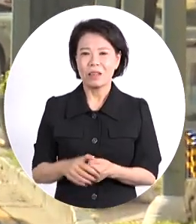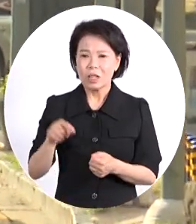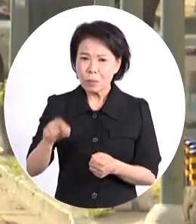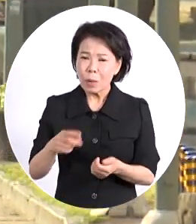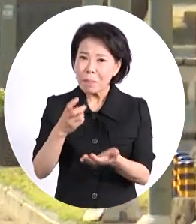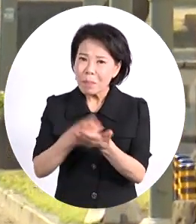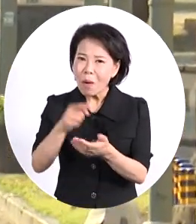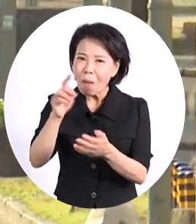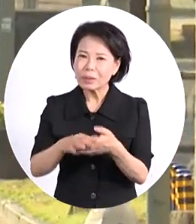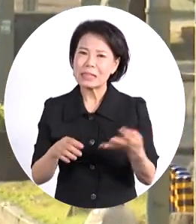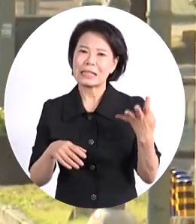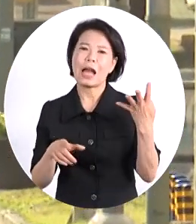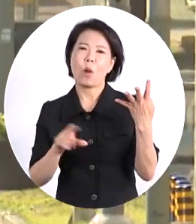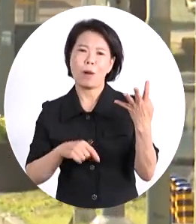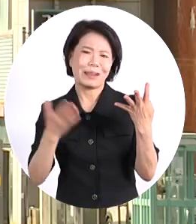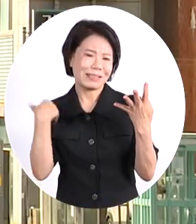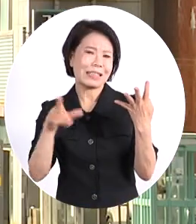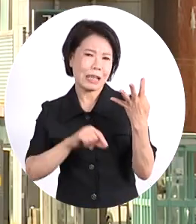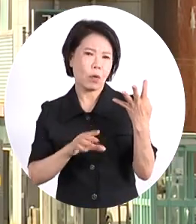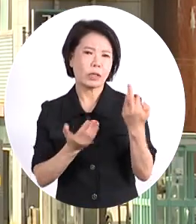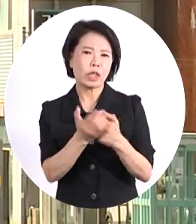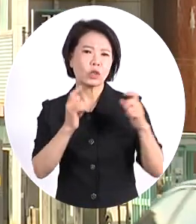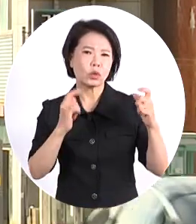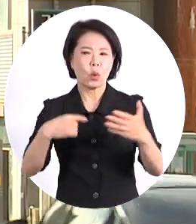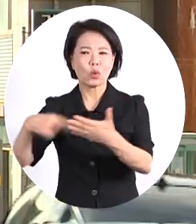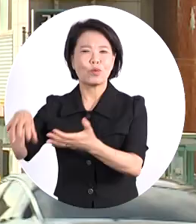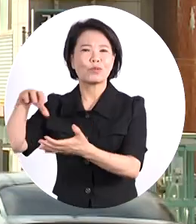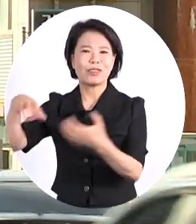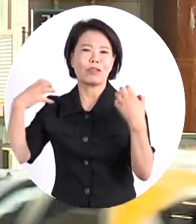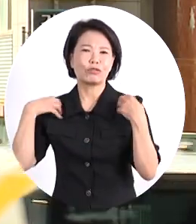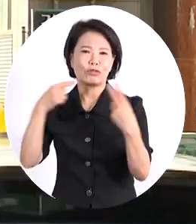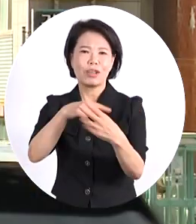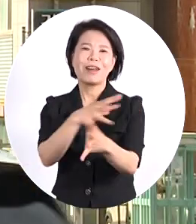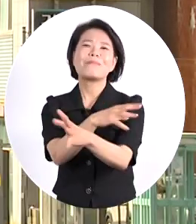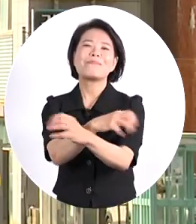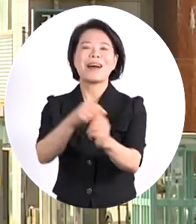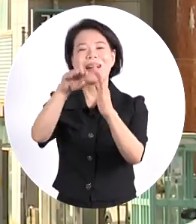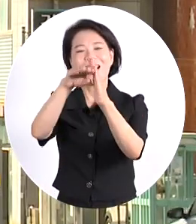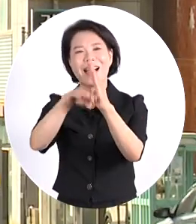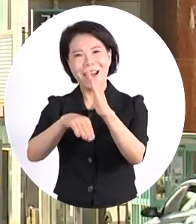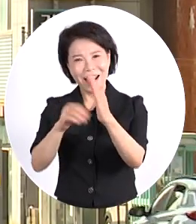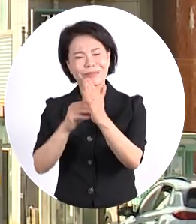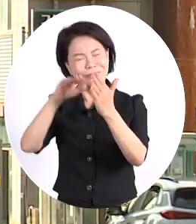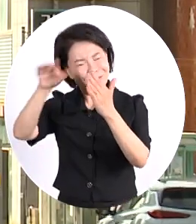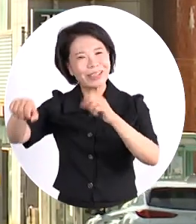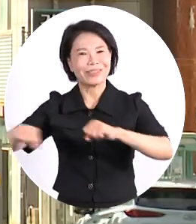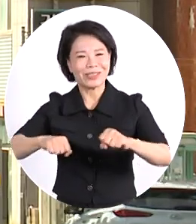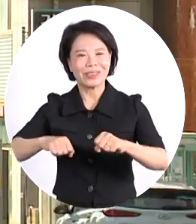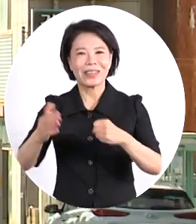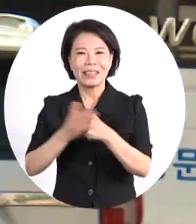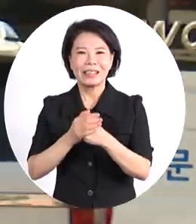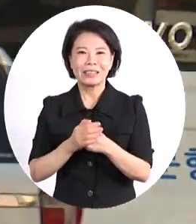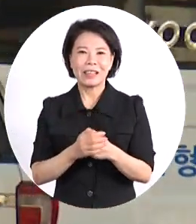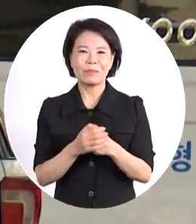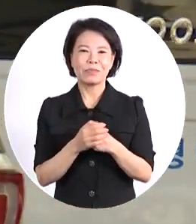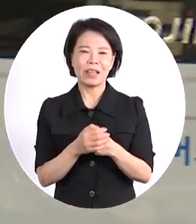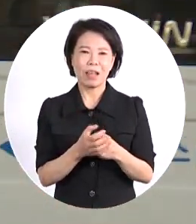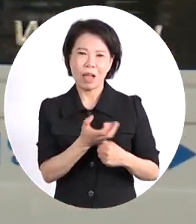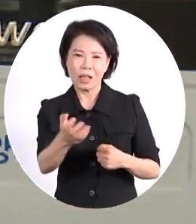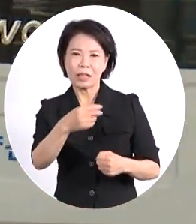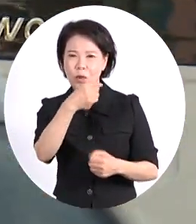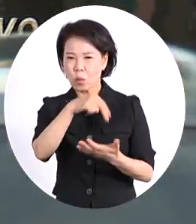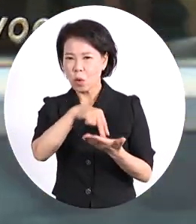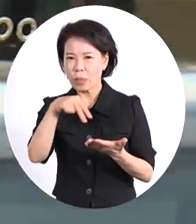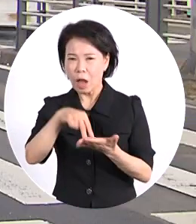이번 조치는 지난 4월 제주도와 제주도교육청이 체결한 협약의 후속 조치로 이동권